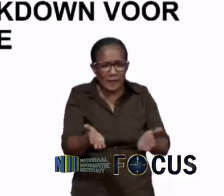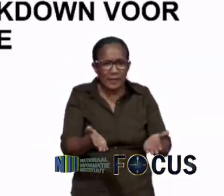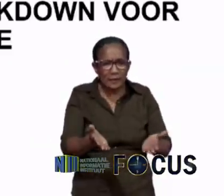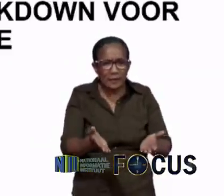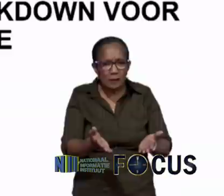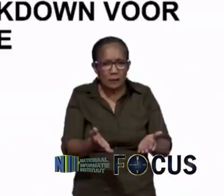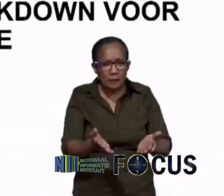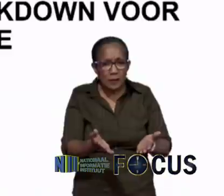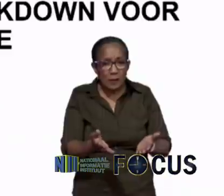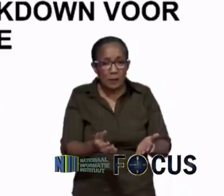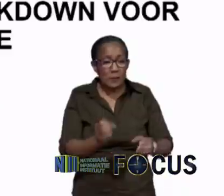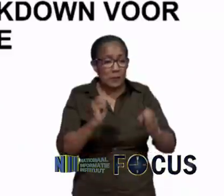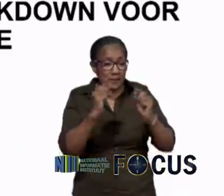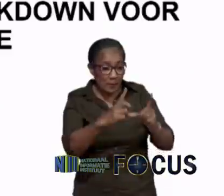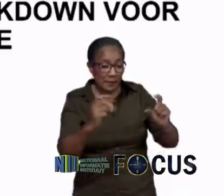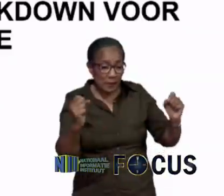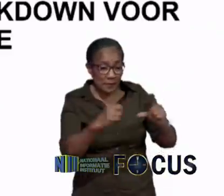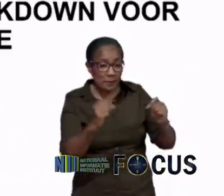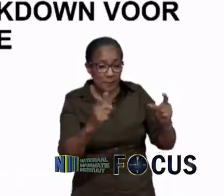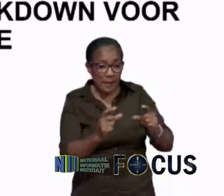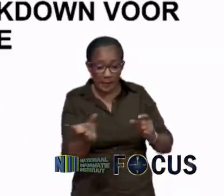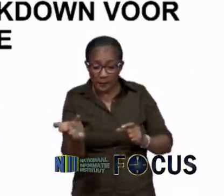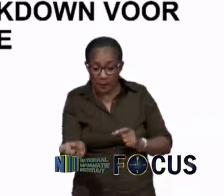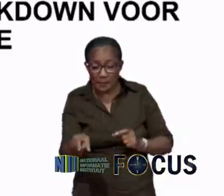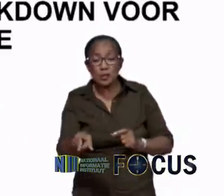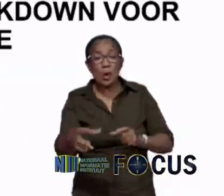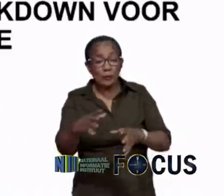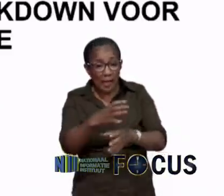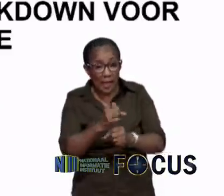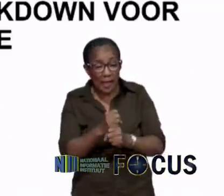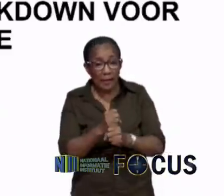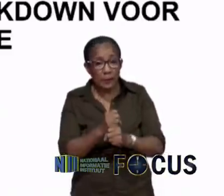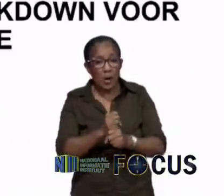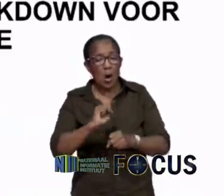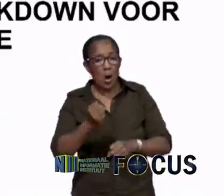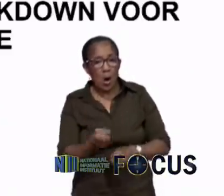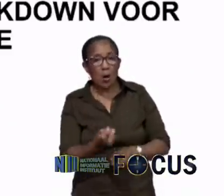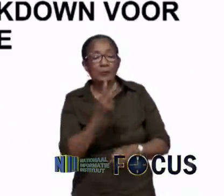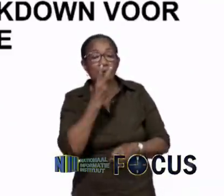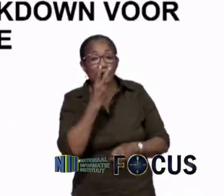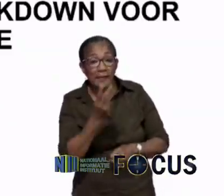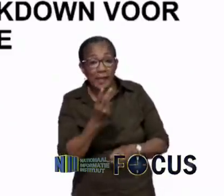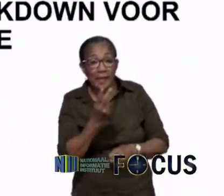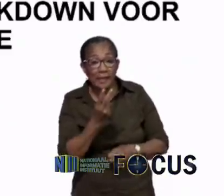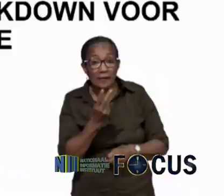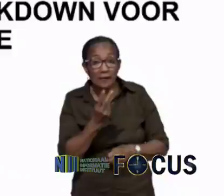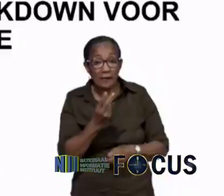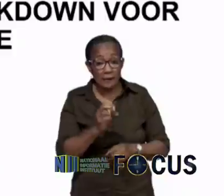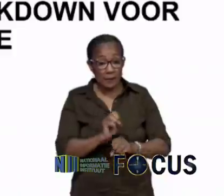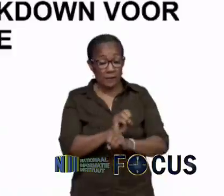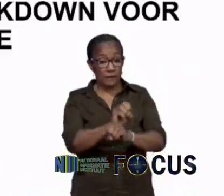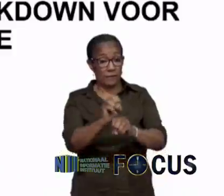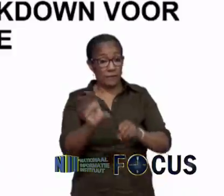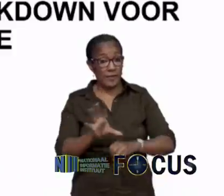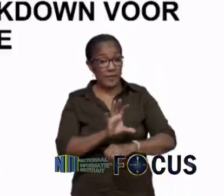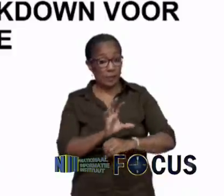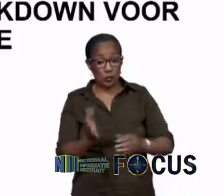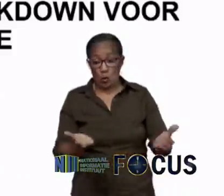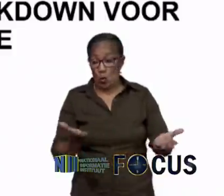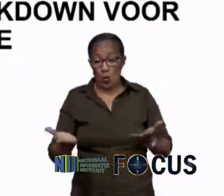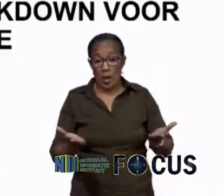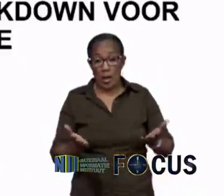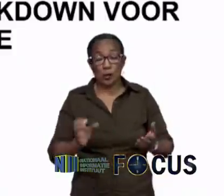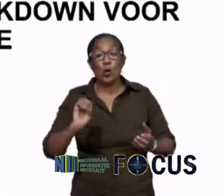pe want to besmetting de, fu yep de sma dati, fu sluku apka virus wakago, fauka